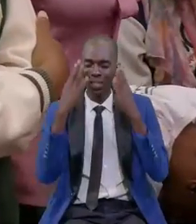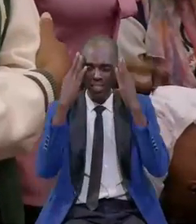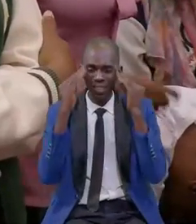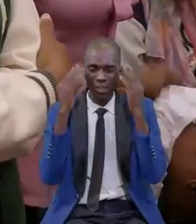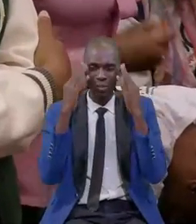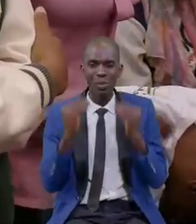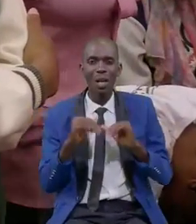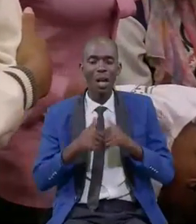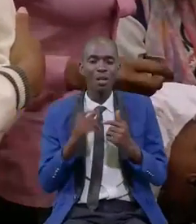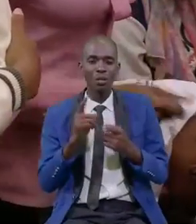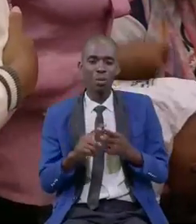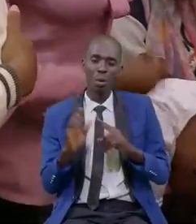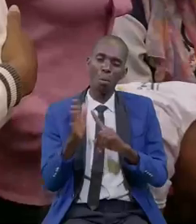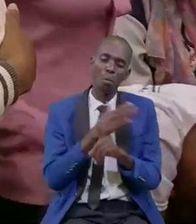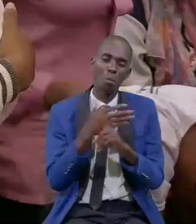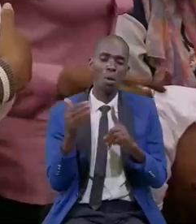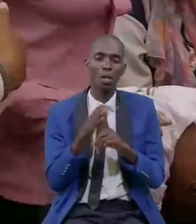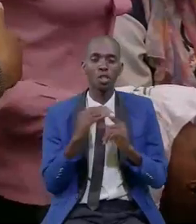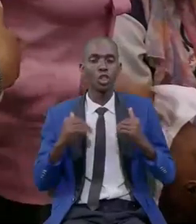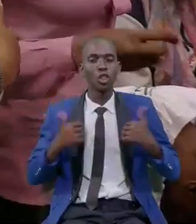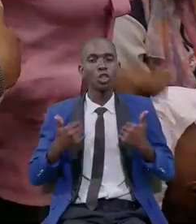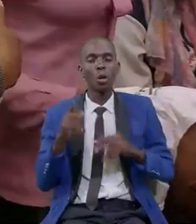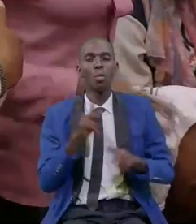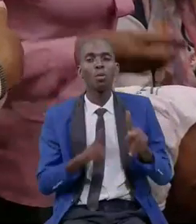ses expériences,